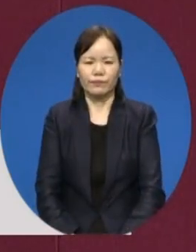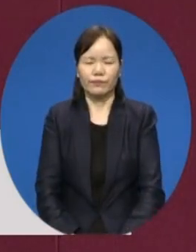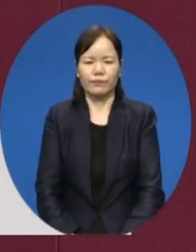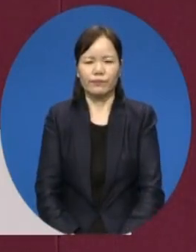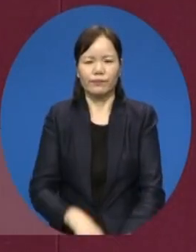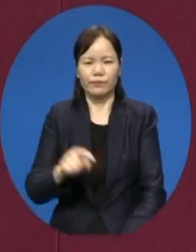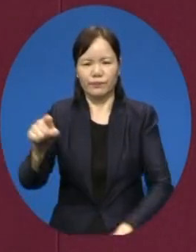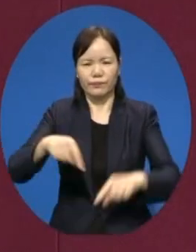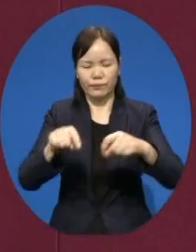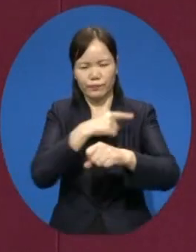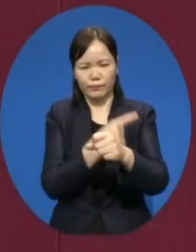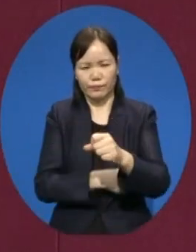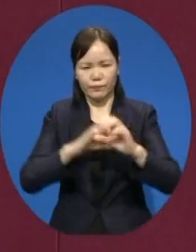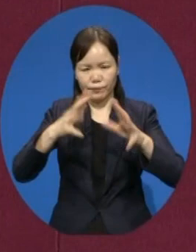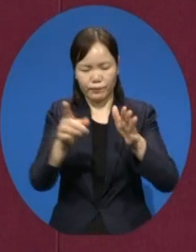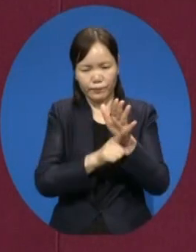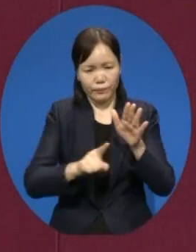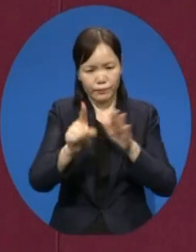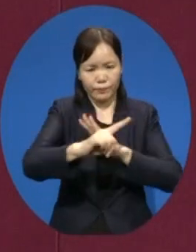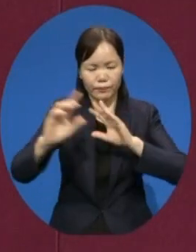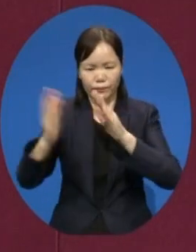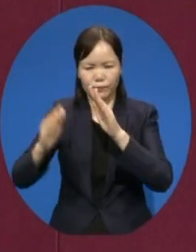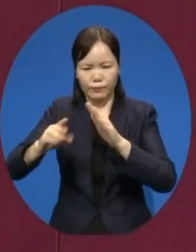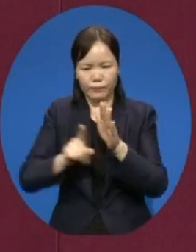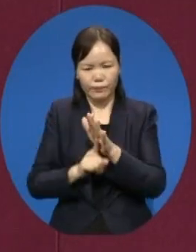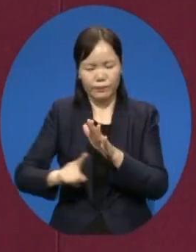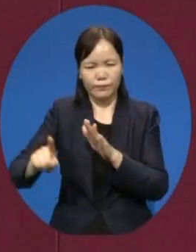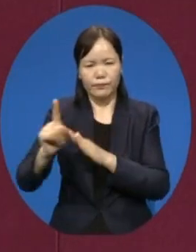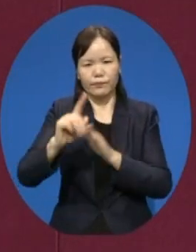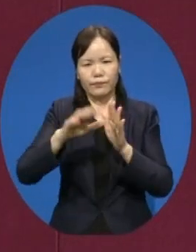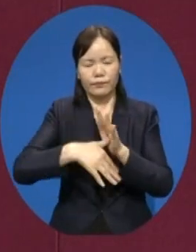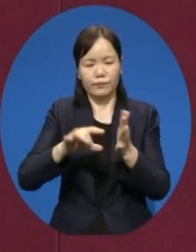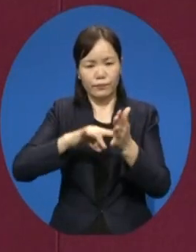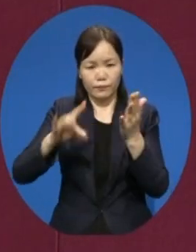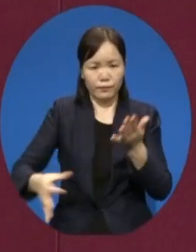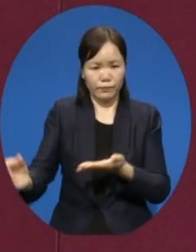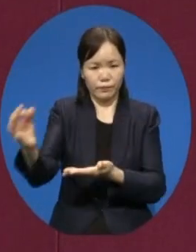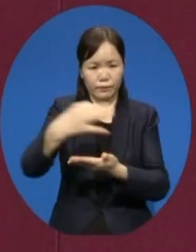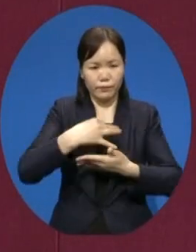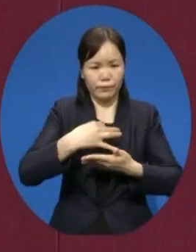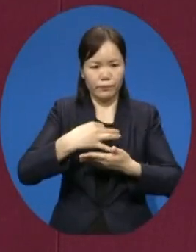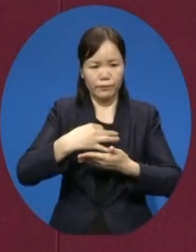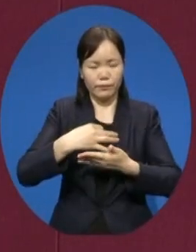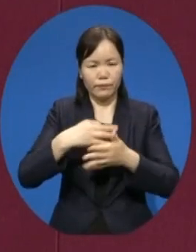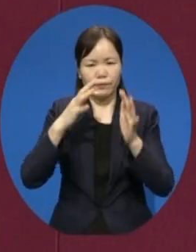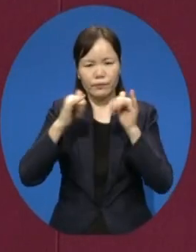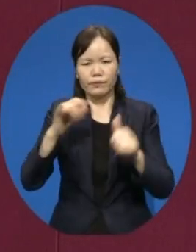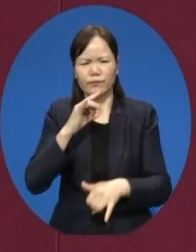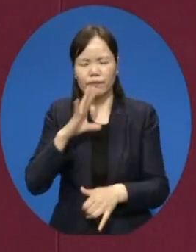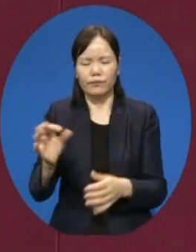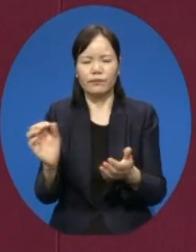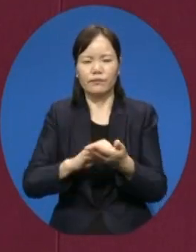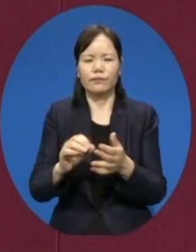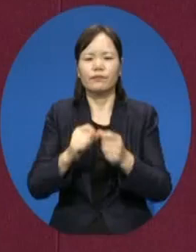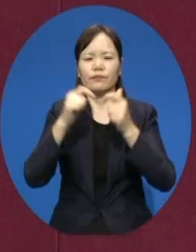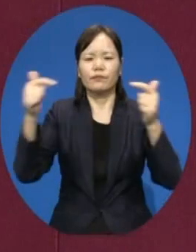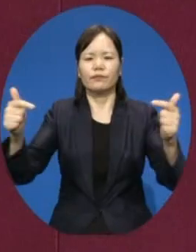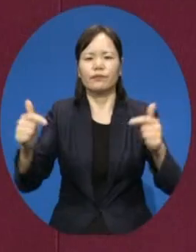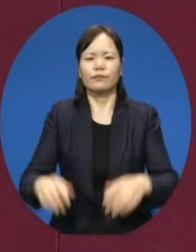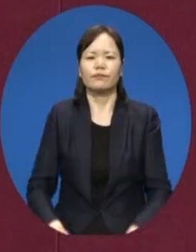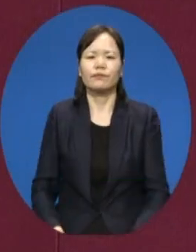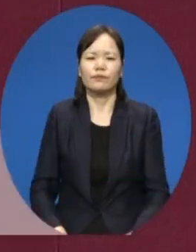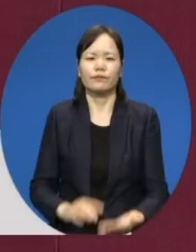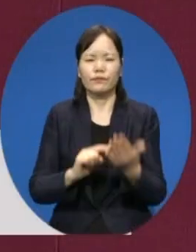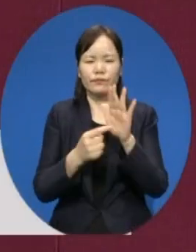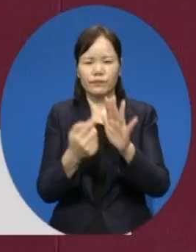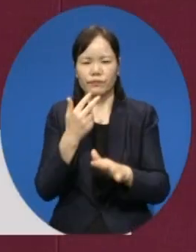이 정권의 국가주도 공공주도에서 세금 뜯어먹고 사는 세금 규정만 늘어났습니다. 비공개